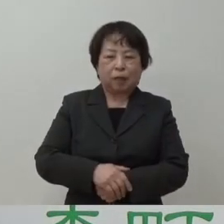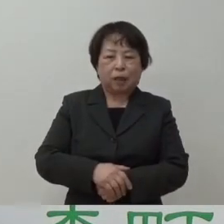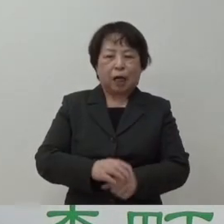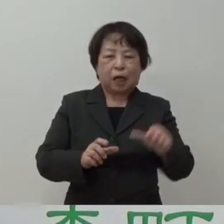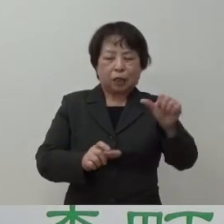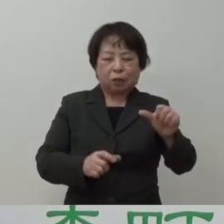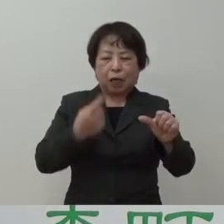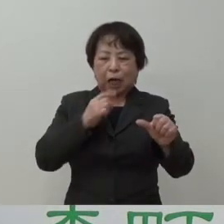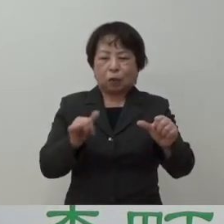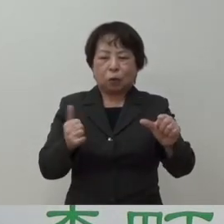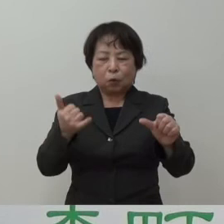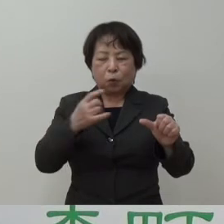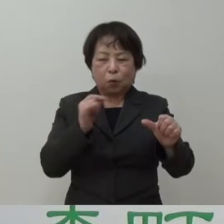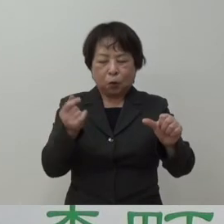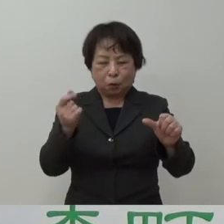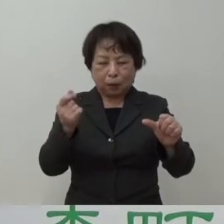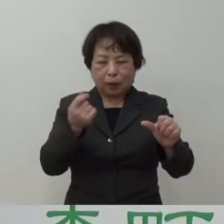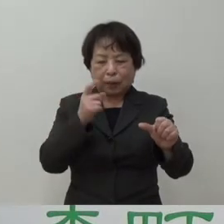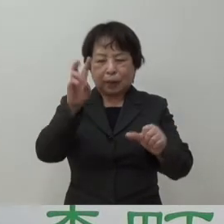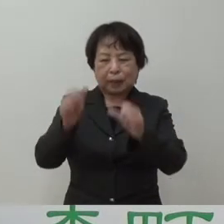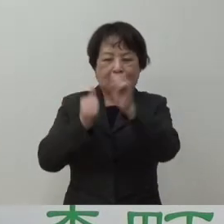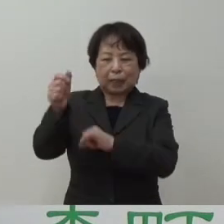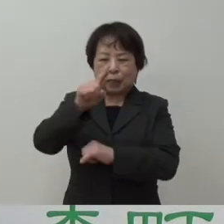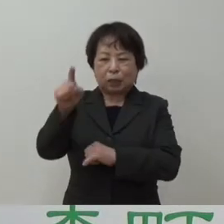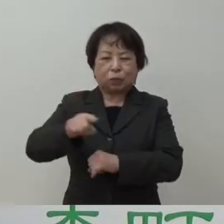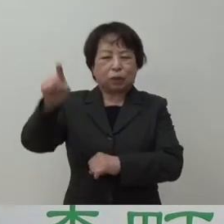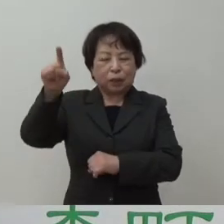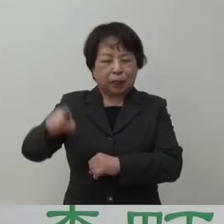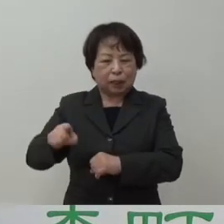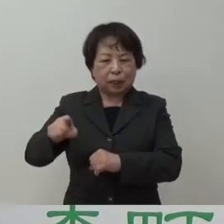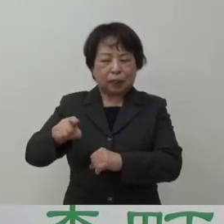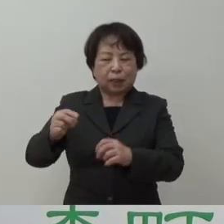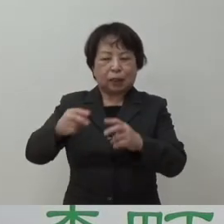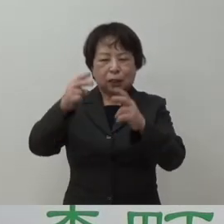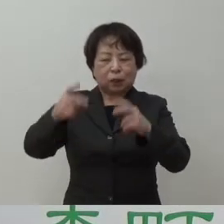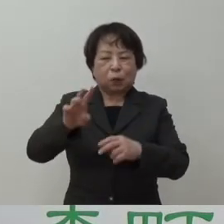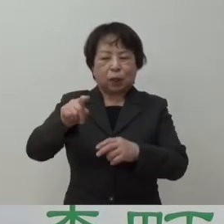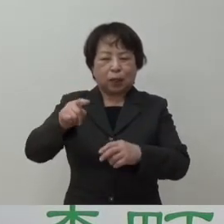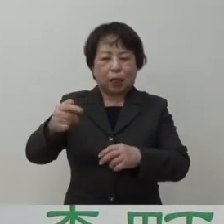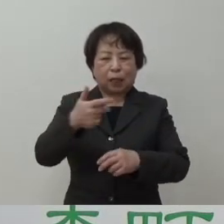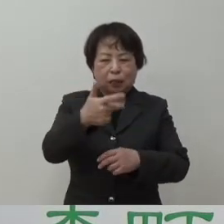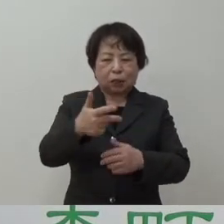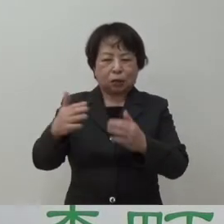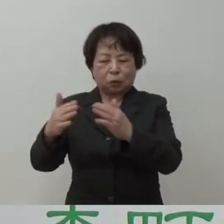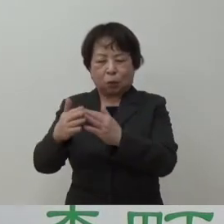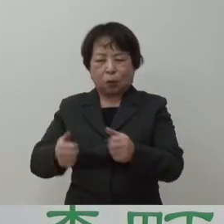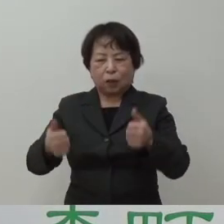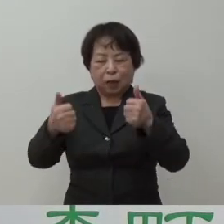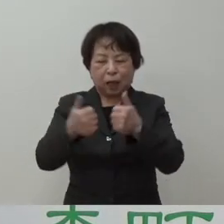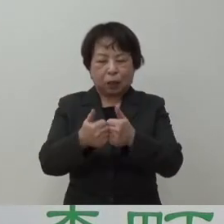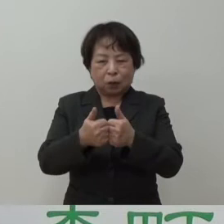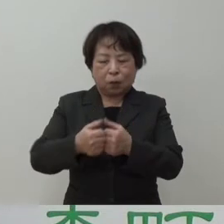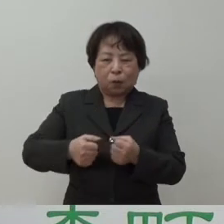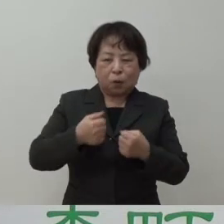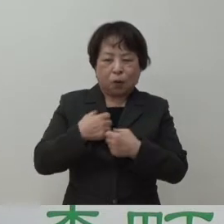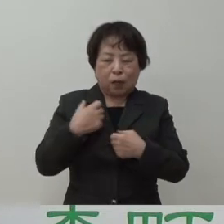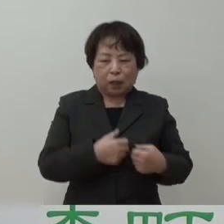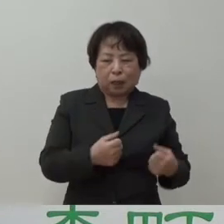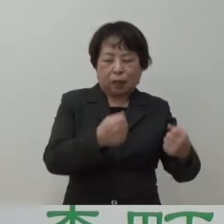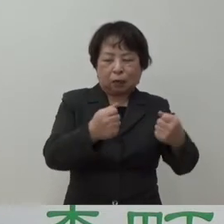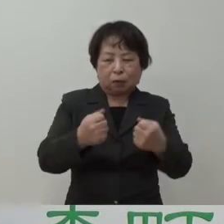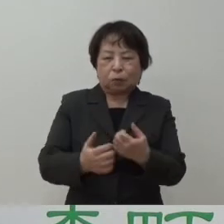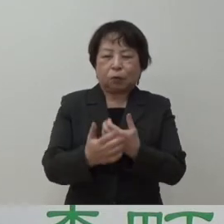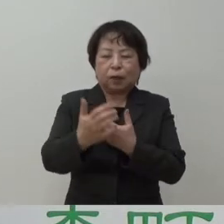曜日に第21回静岡県市長対抗駅伝競争大会が開催され